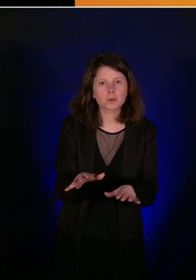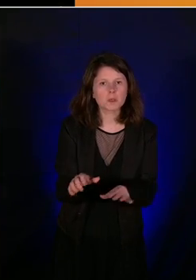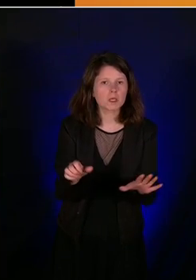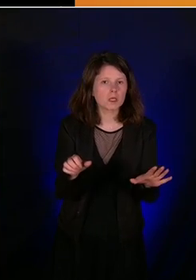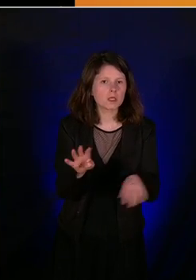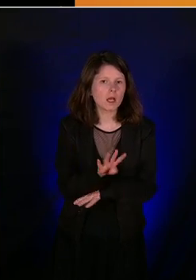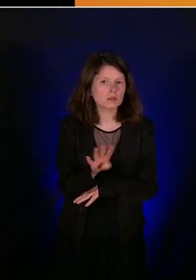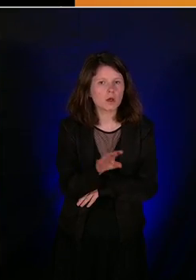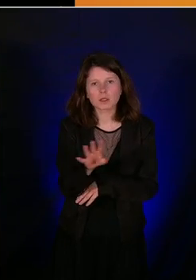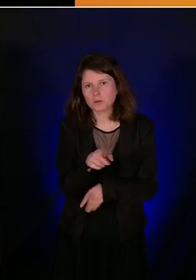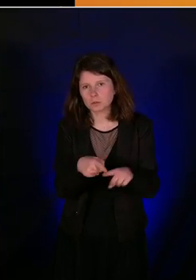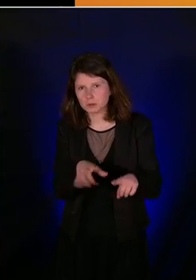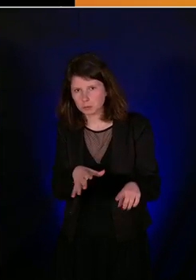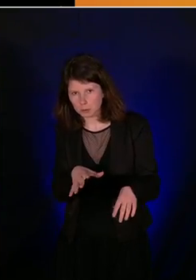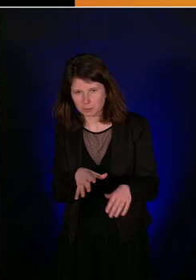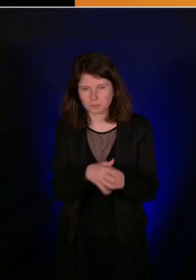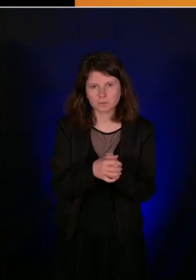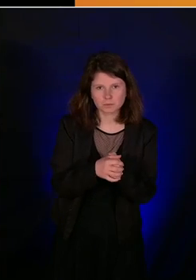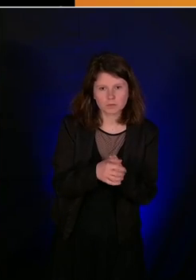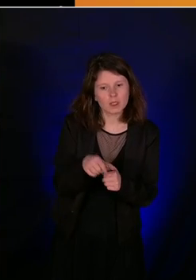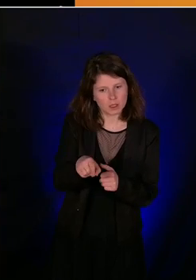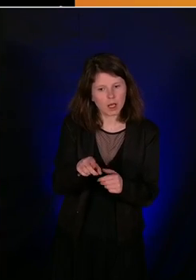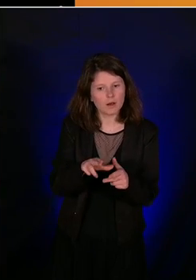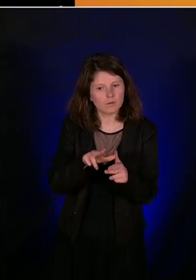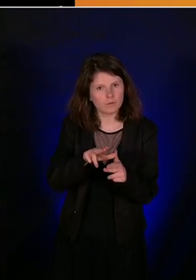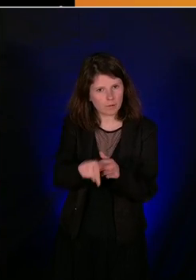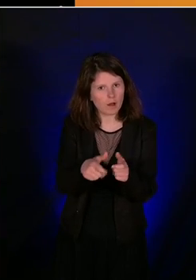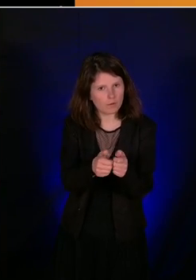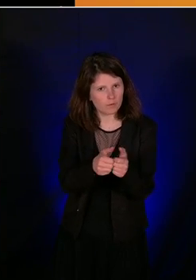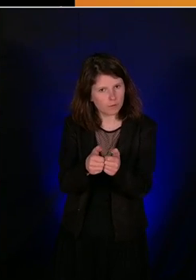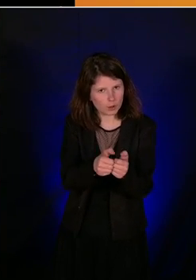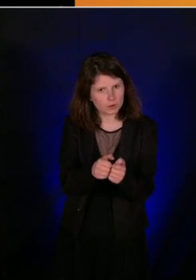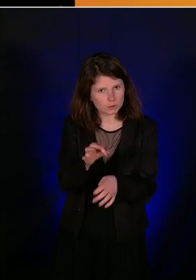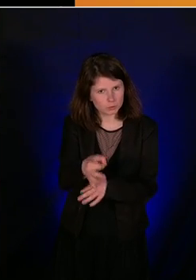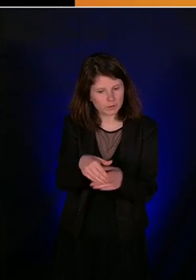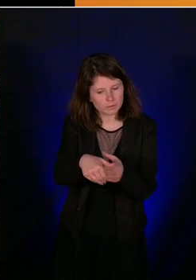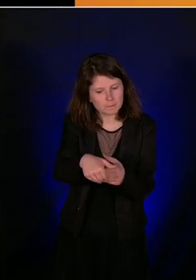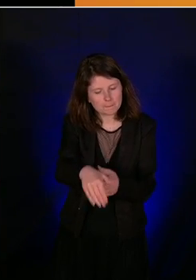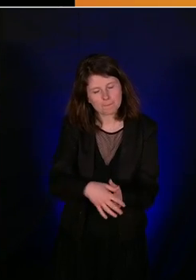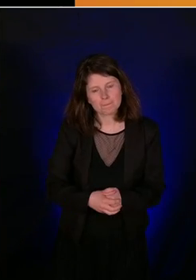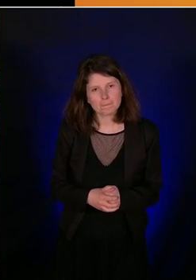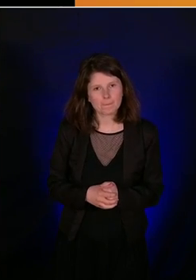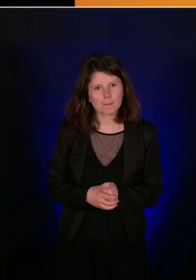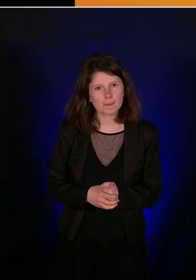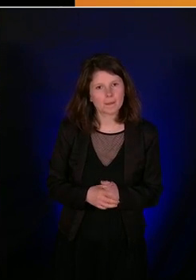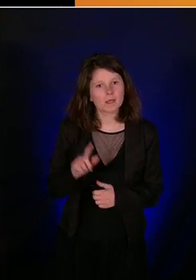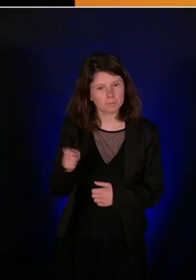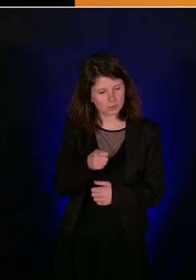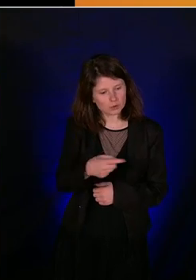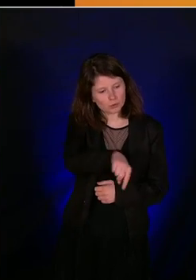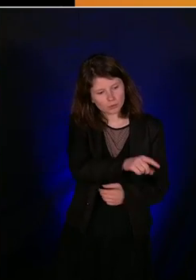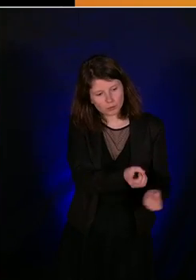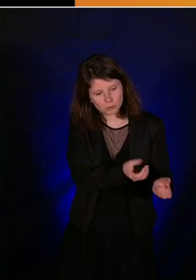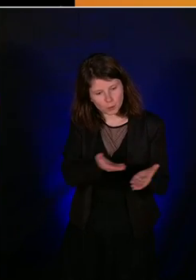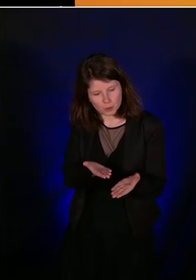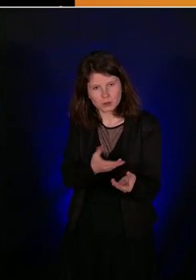boîtier du Congrès en même temps voilà avec les ce qui aur été rajouté de ce que vous avez apporté évidemment voilà je passe